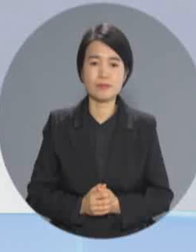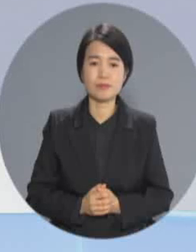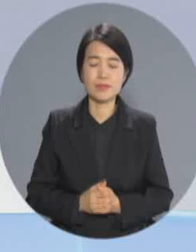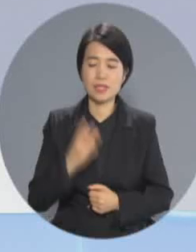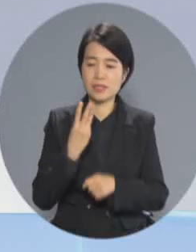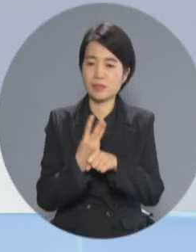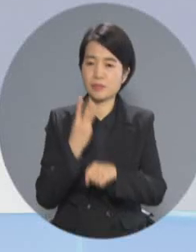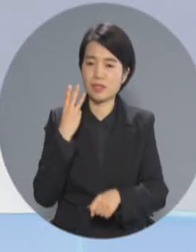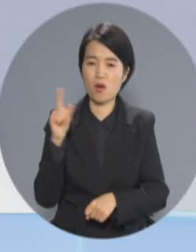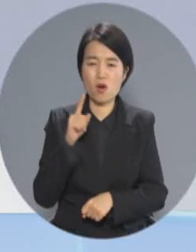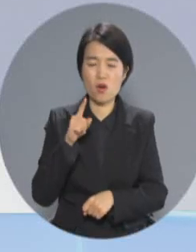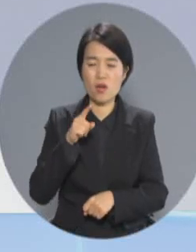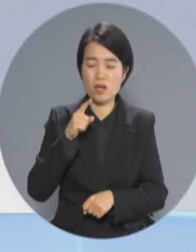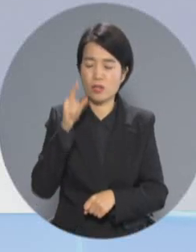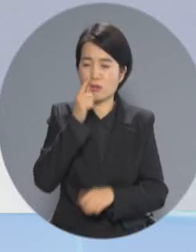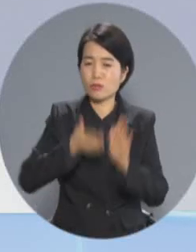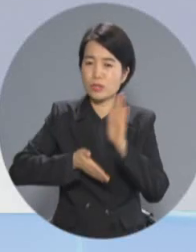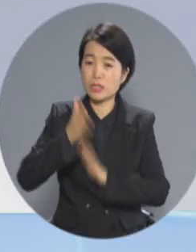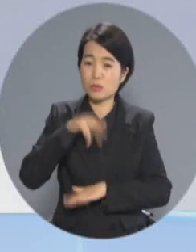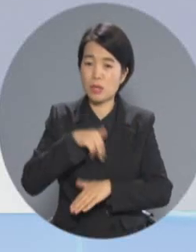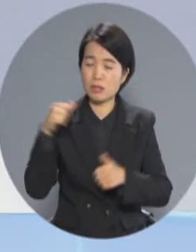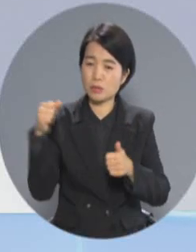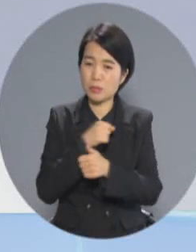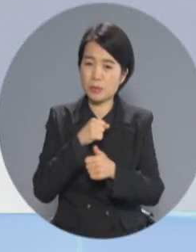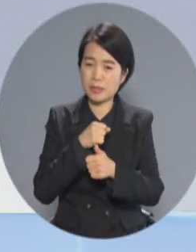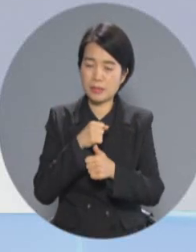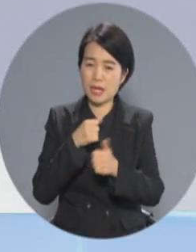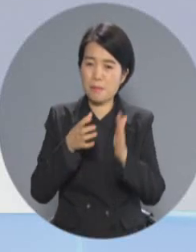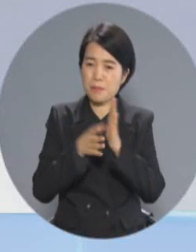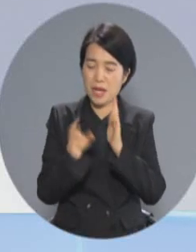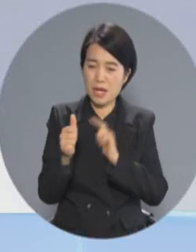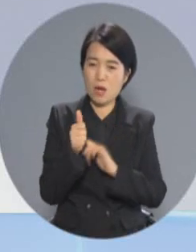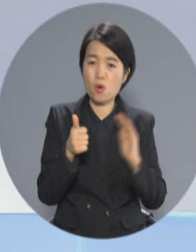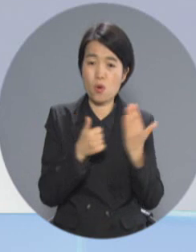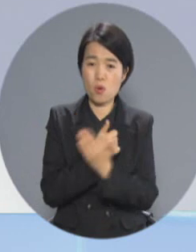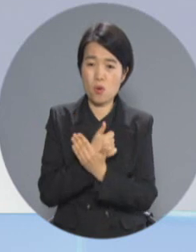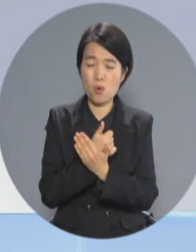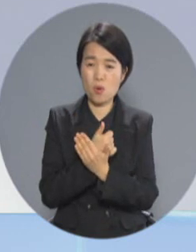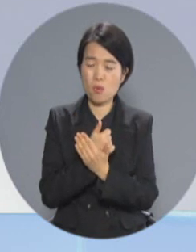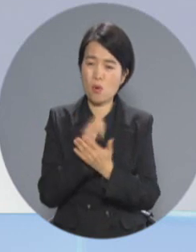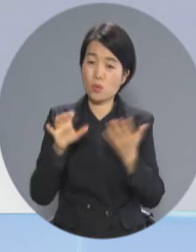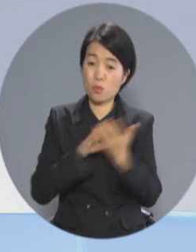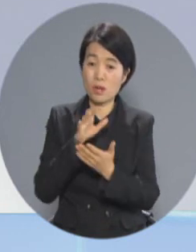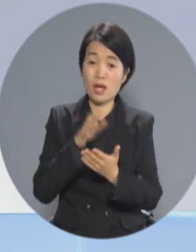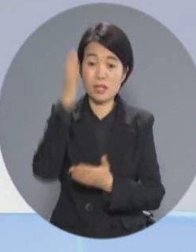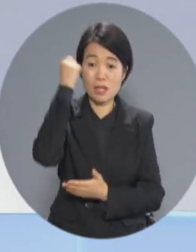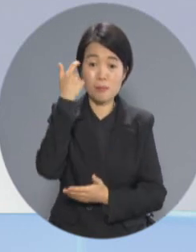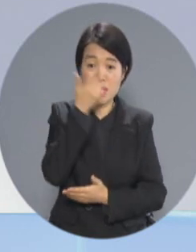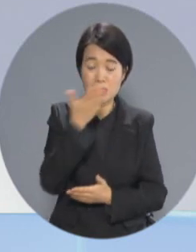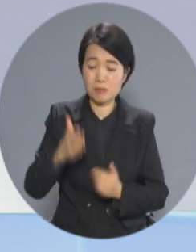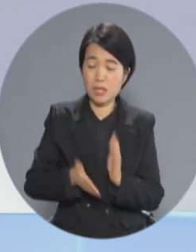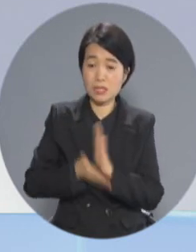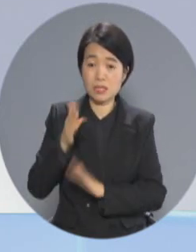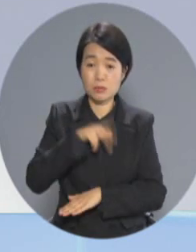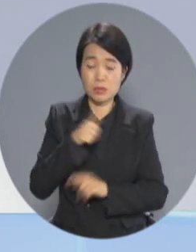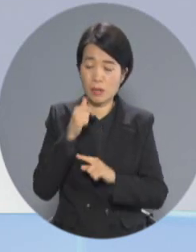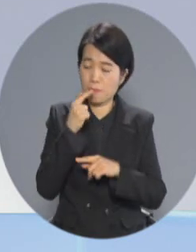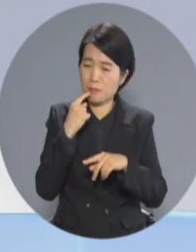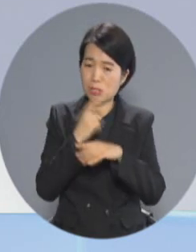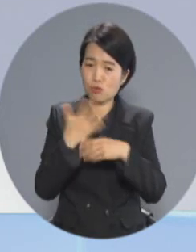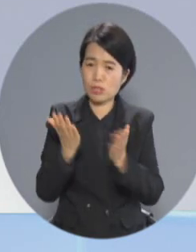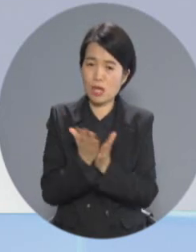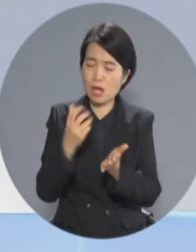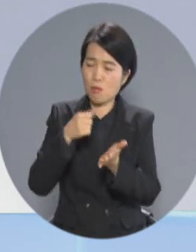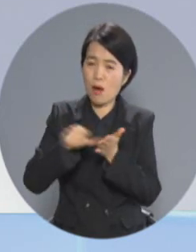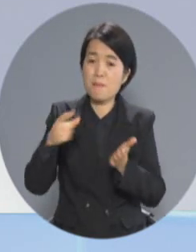3년 전 모 여수시 의원의 성폭행 가해자 옹호 의혹 기억하십니까 당시 해당 시의원의 더불어민주당